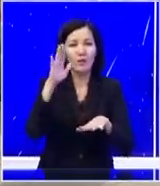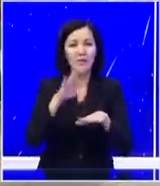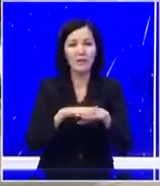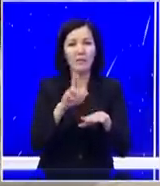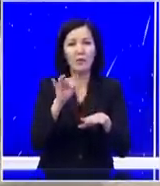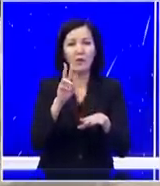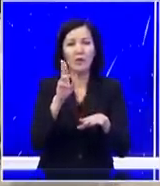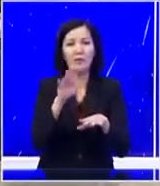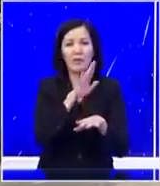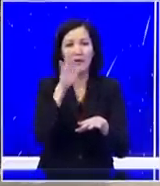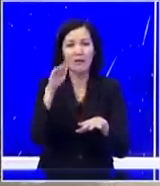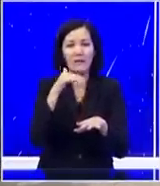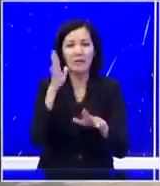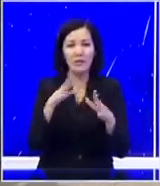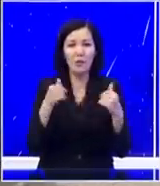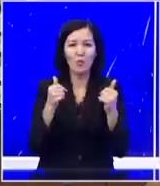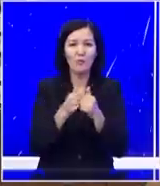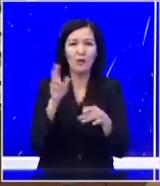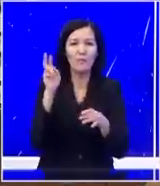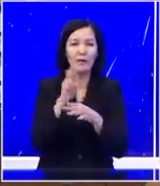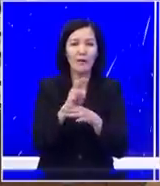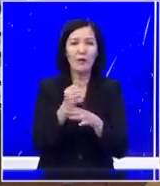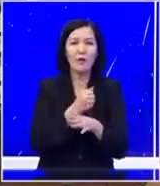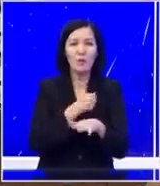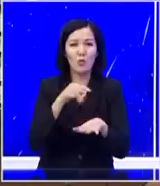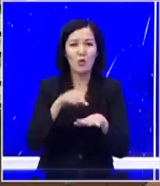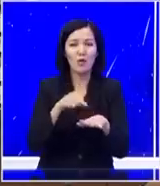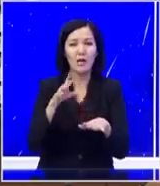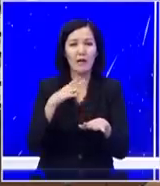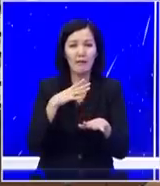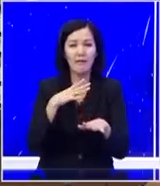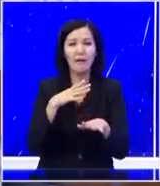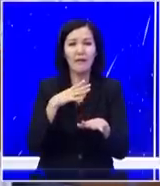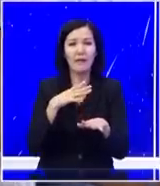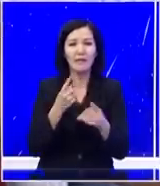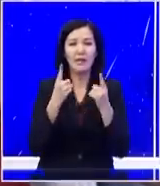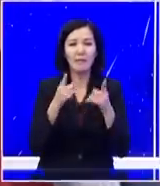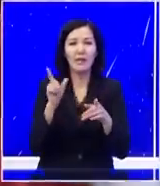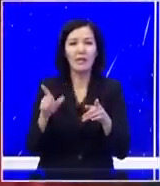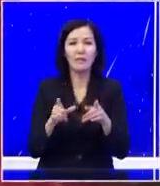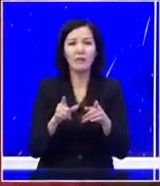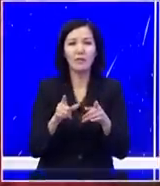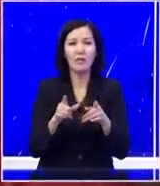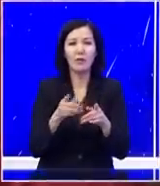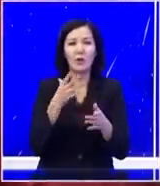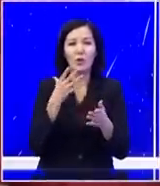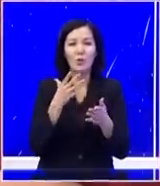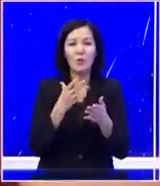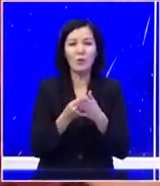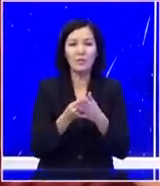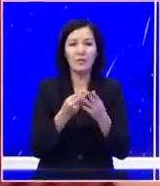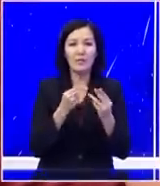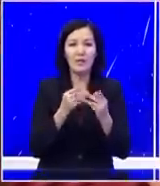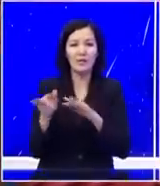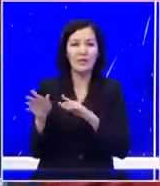Бейсен Құранбектің атанасына, отбасына арнайы барып көңіл айтты. Атпал азаматтың артында өшпес із жарқын із